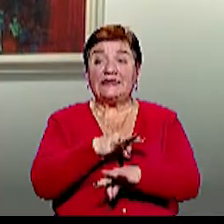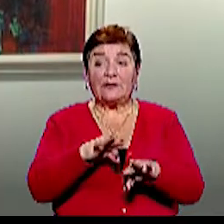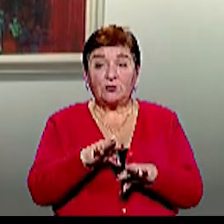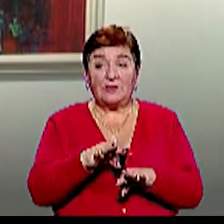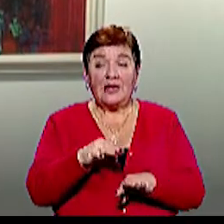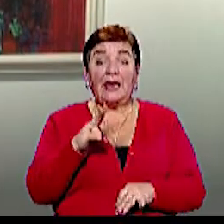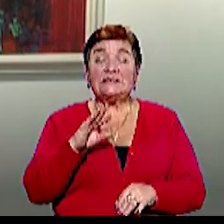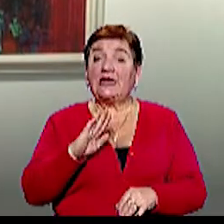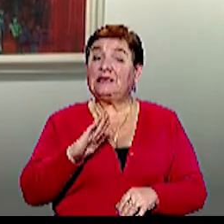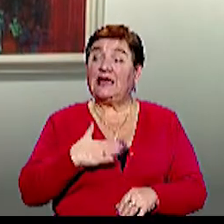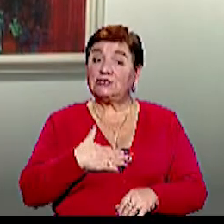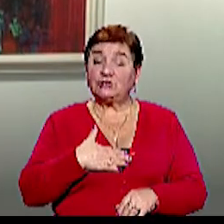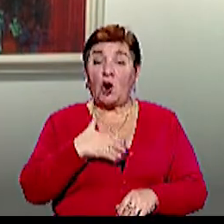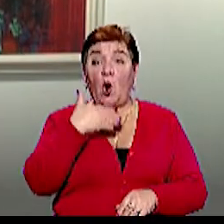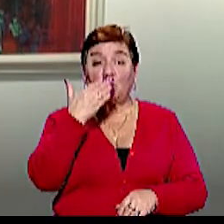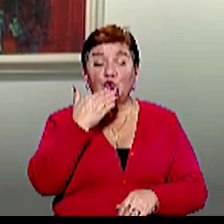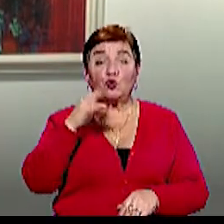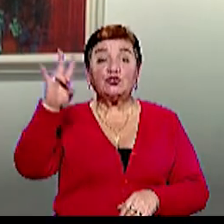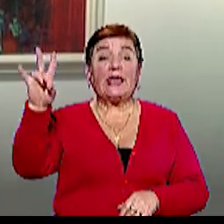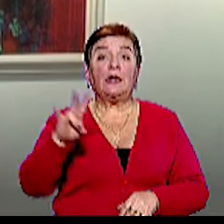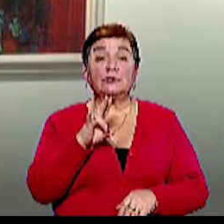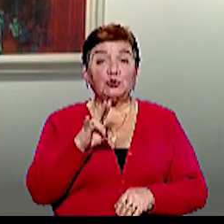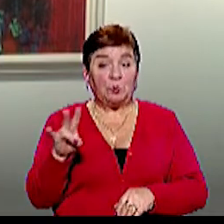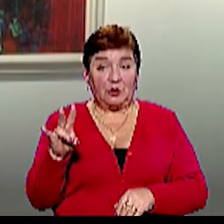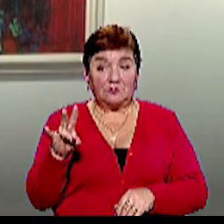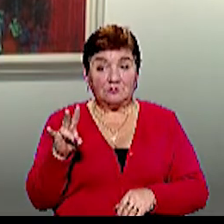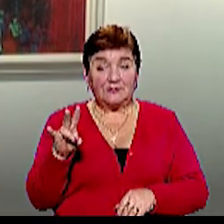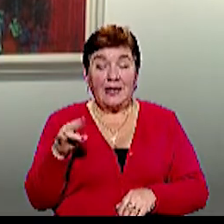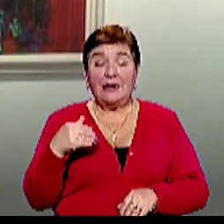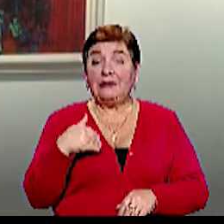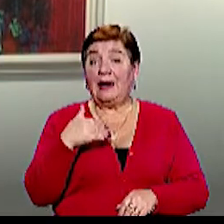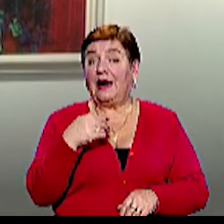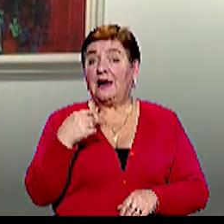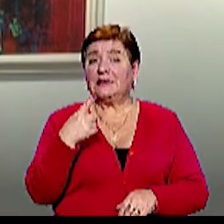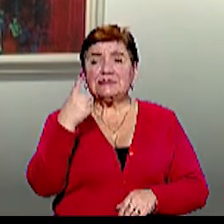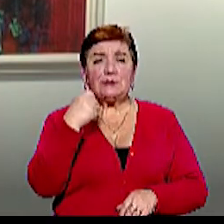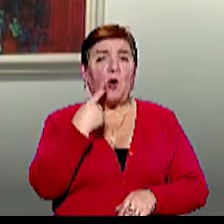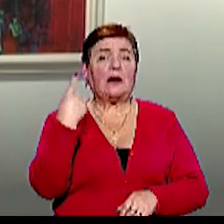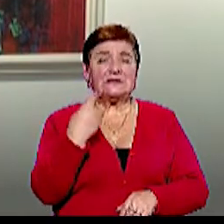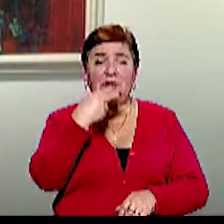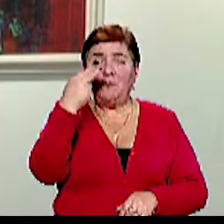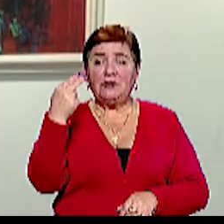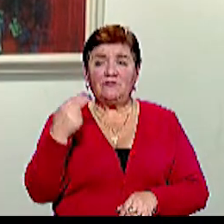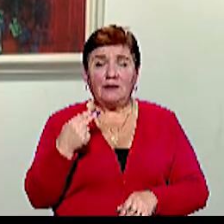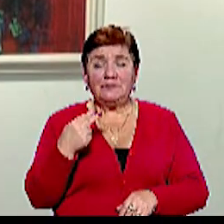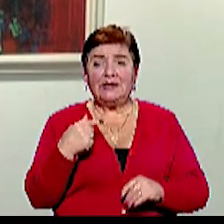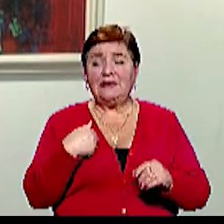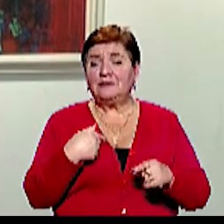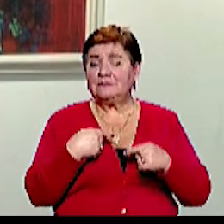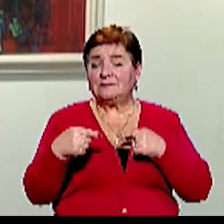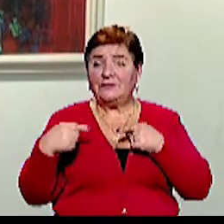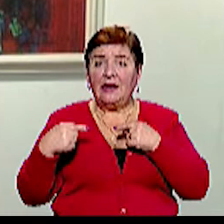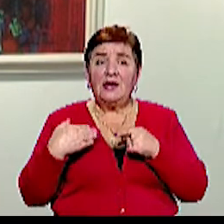наш собор Ужгородський. Я його намалював, не знаю, там сотні разів, і кожен раз по-іншому, тому що це, я рахую, що